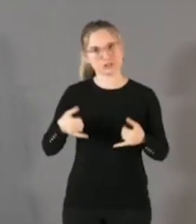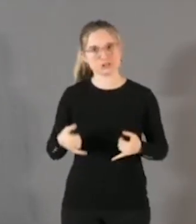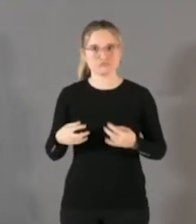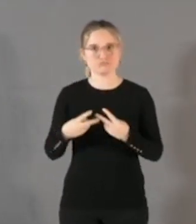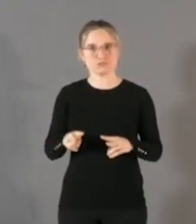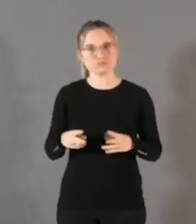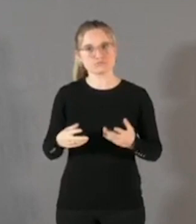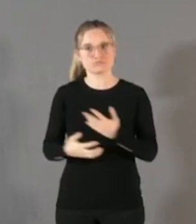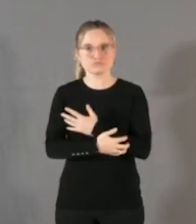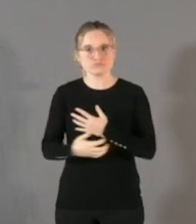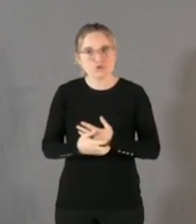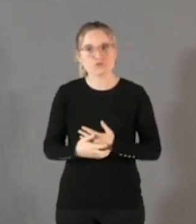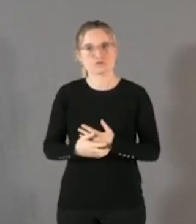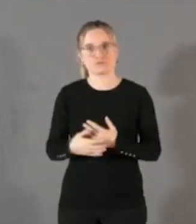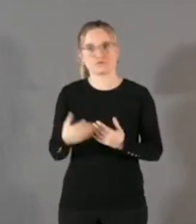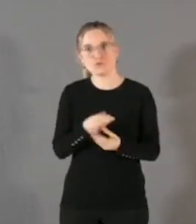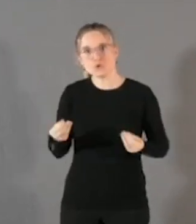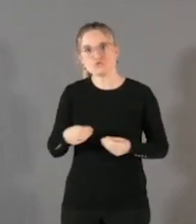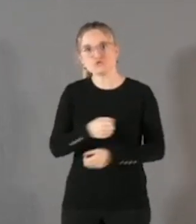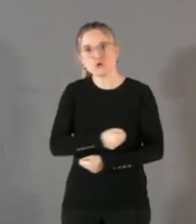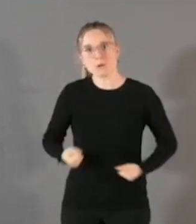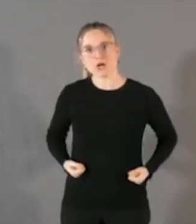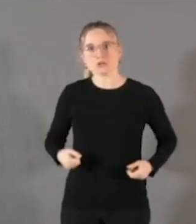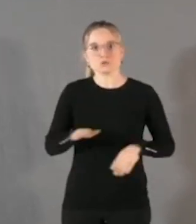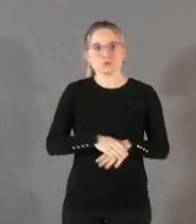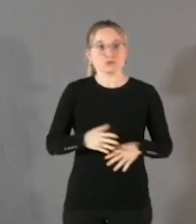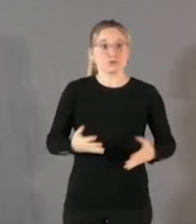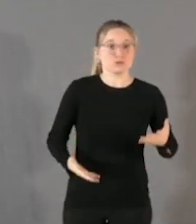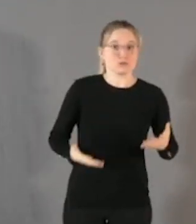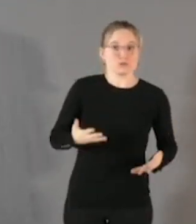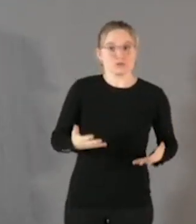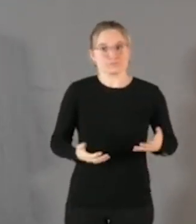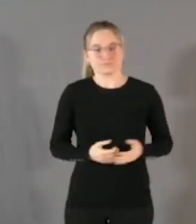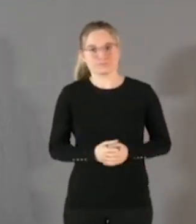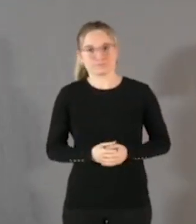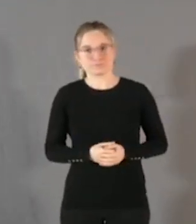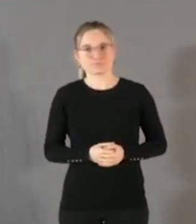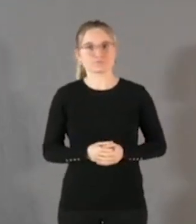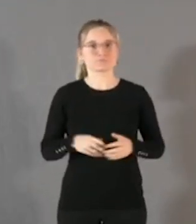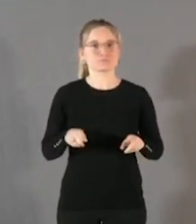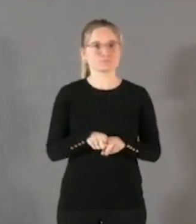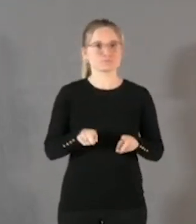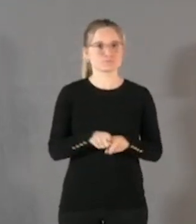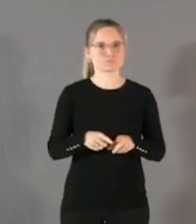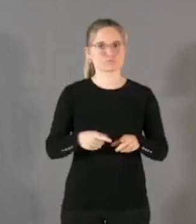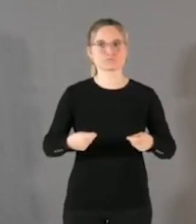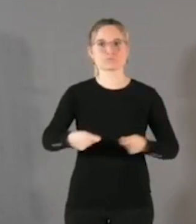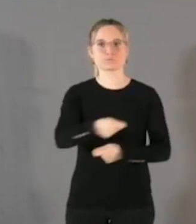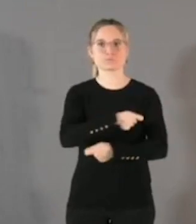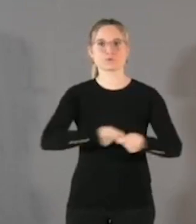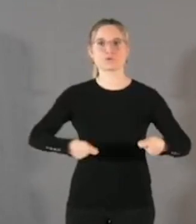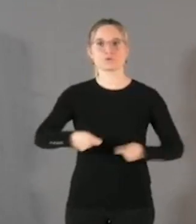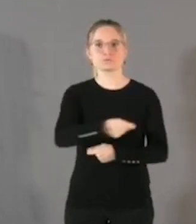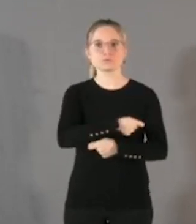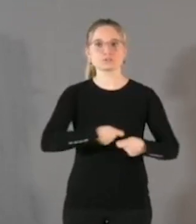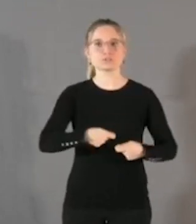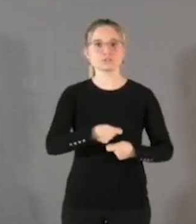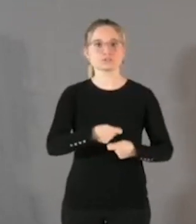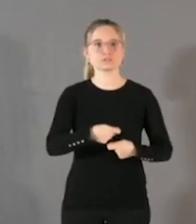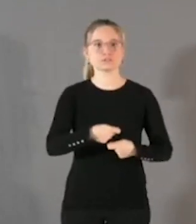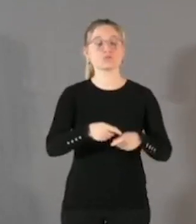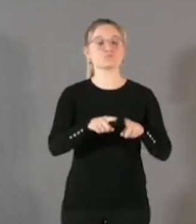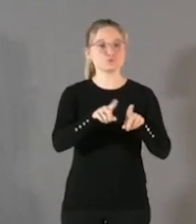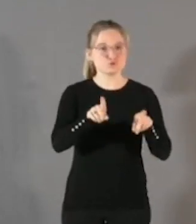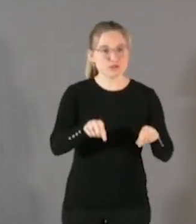d'euros depuis 2021, soit une diminution du budget de fonctionnement pour l'économie, une diminution du budget de fonctionnement